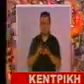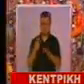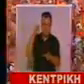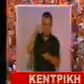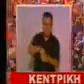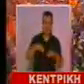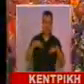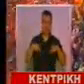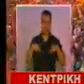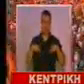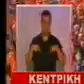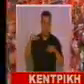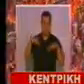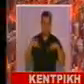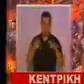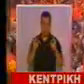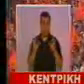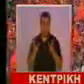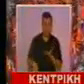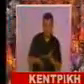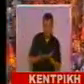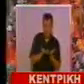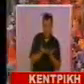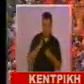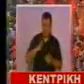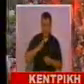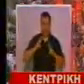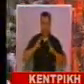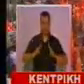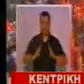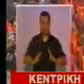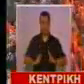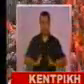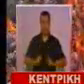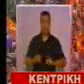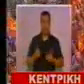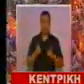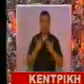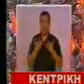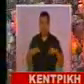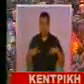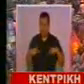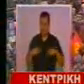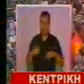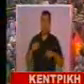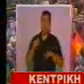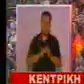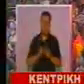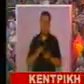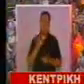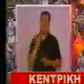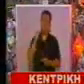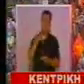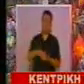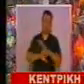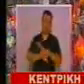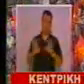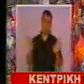που δεν θα ανακουφίσουν το λαό από τα οξυμένα προβλήματα, που δεν οδηγούν σε φιλολαϊκή διέξοδο από την οικονομική καπιταλιστική